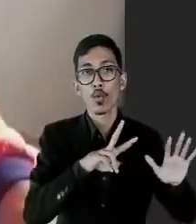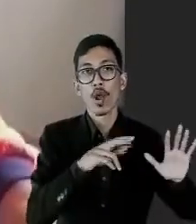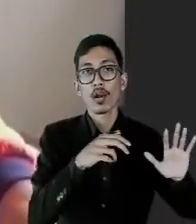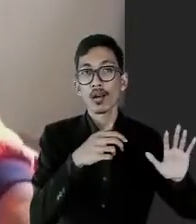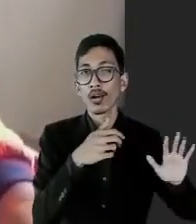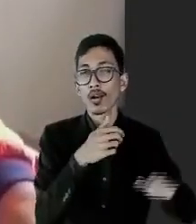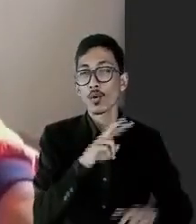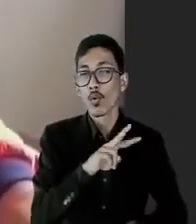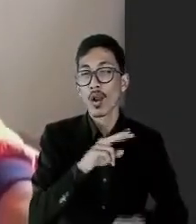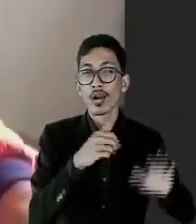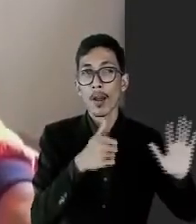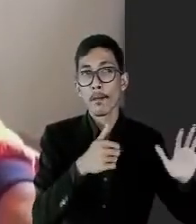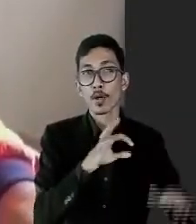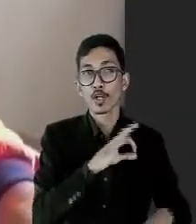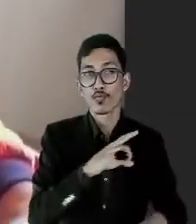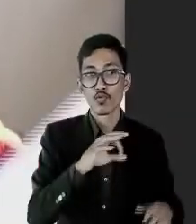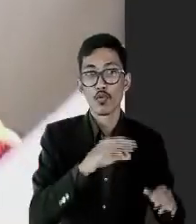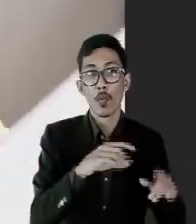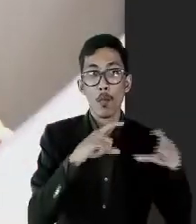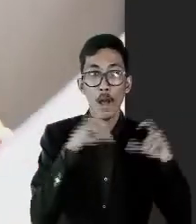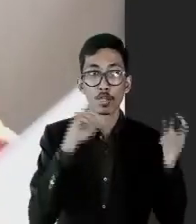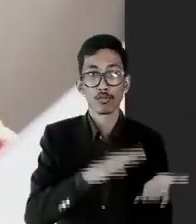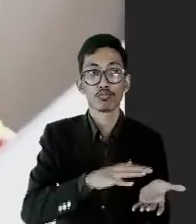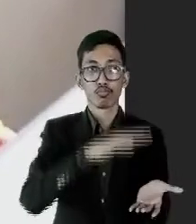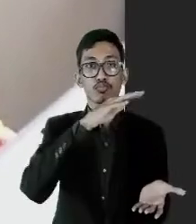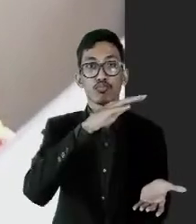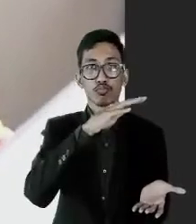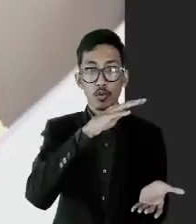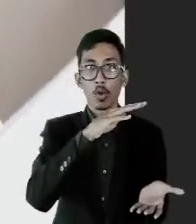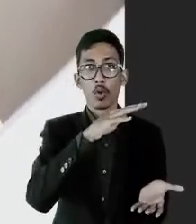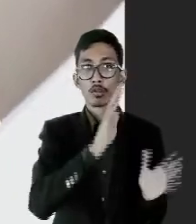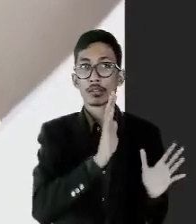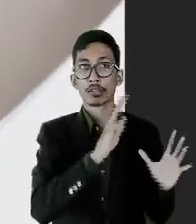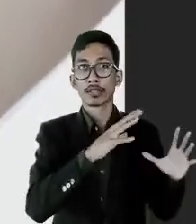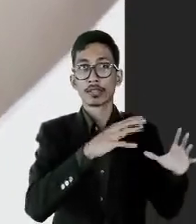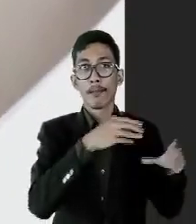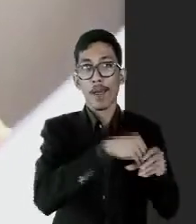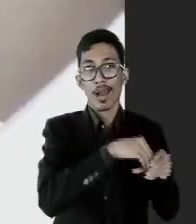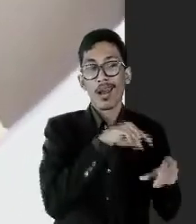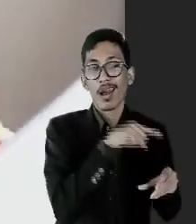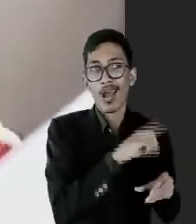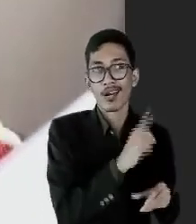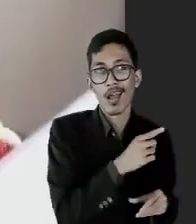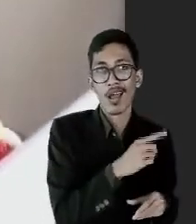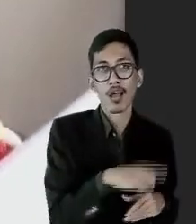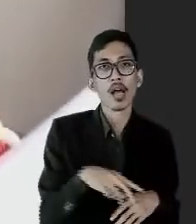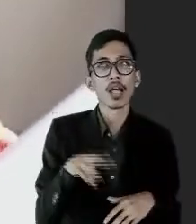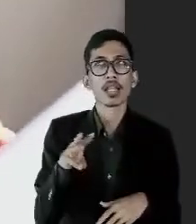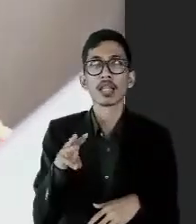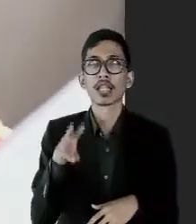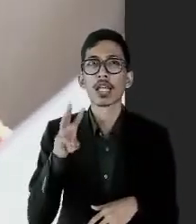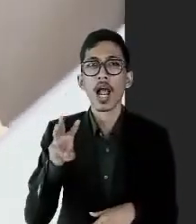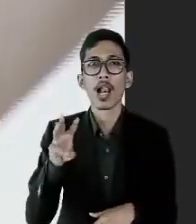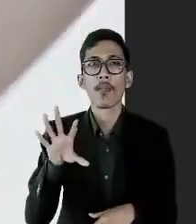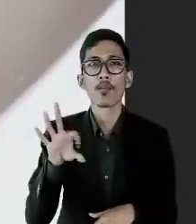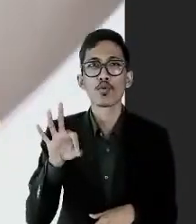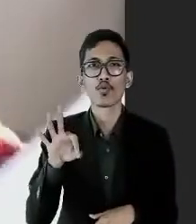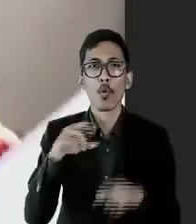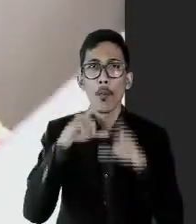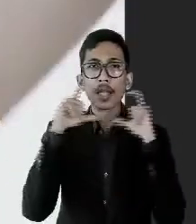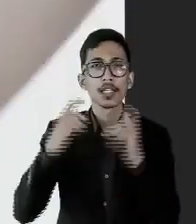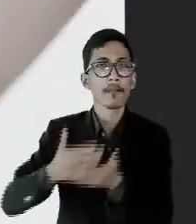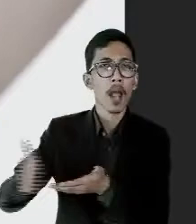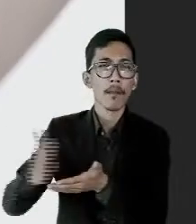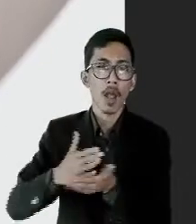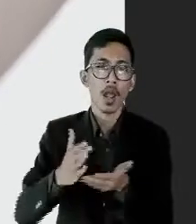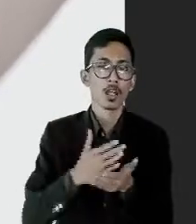lebih 126 relawan, itu sudah berjumlah 390.000 masker. Dan masih